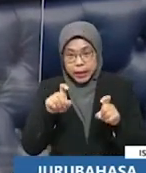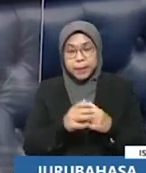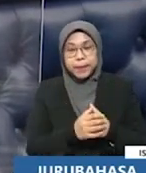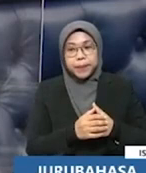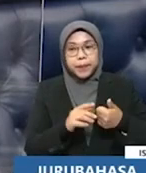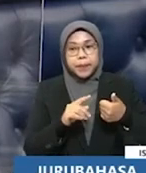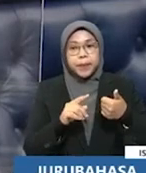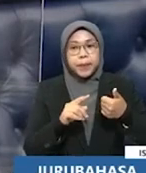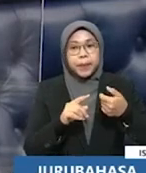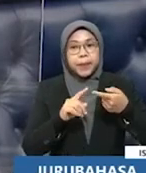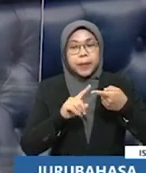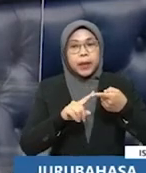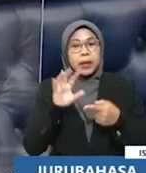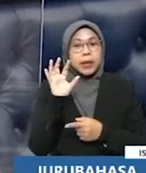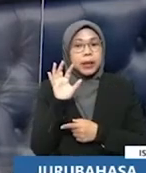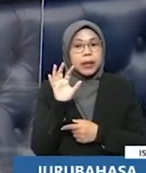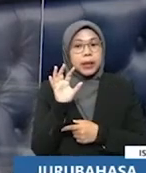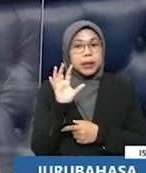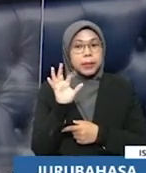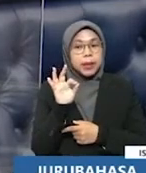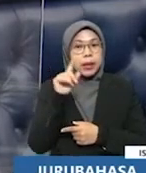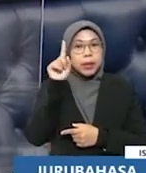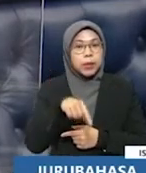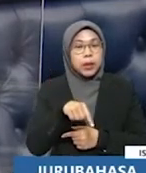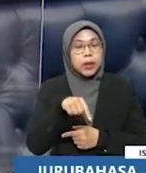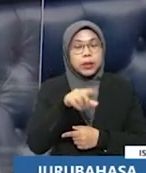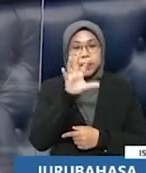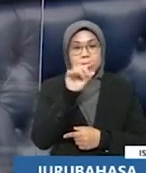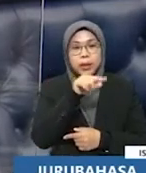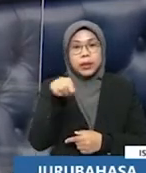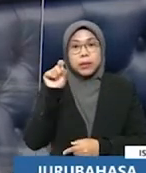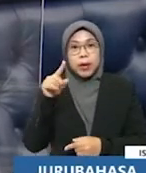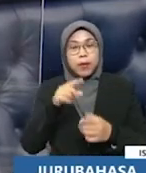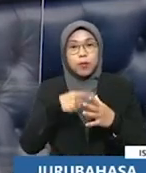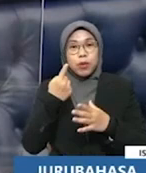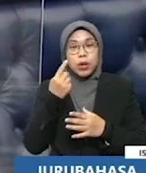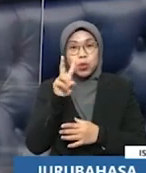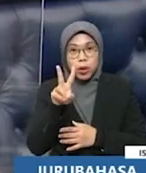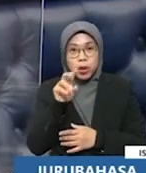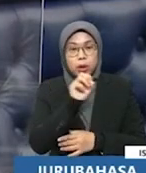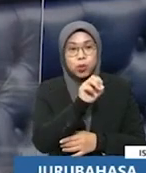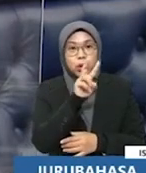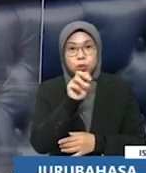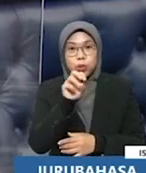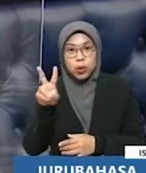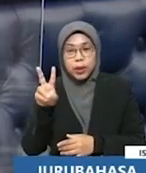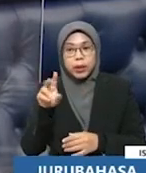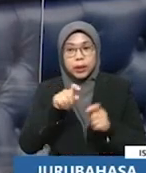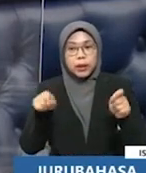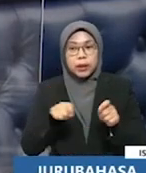berikut. 9 hari bulan ke-11 Februari 22 di